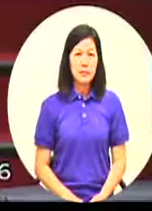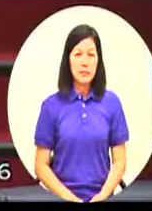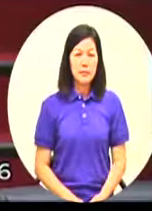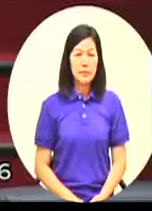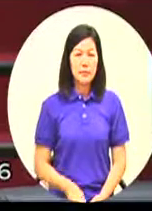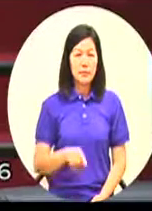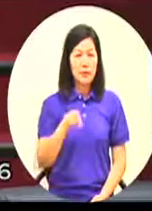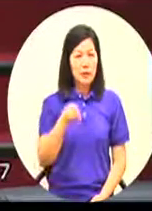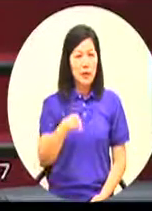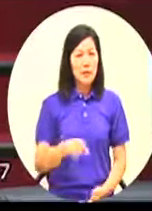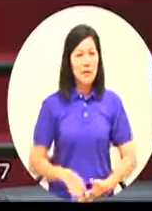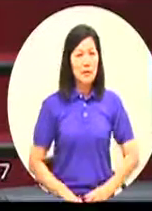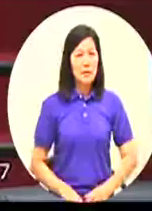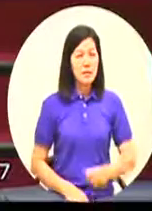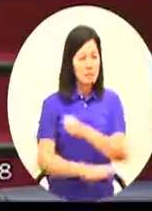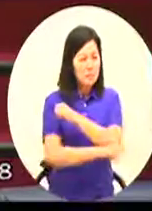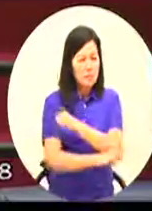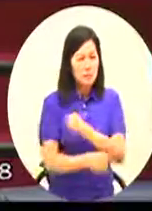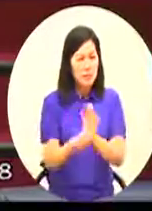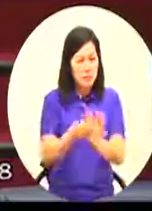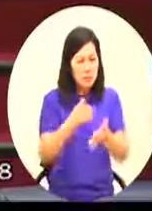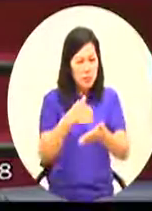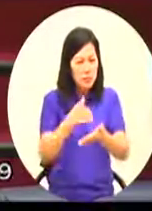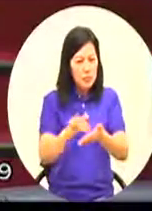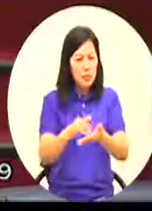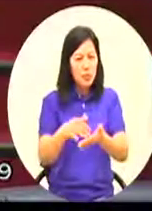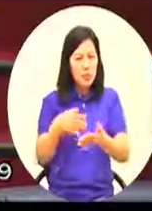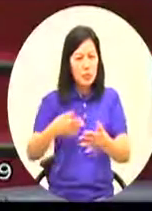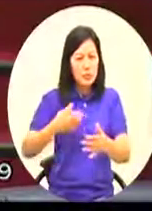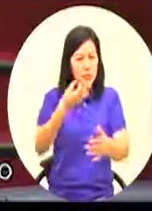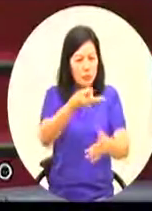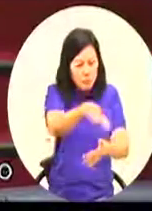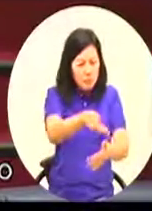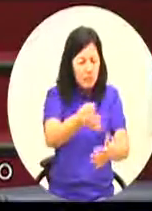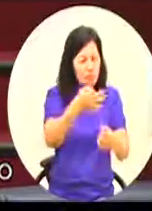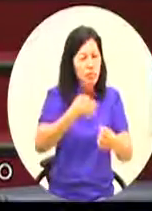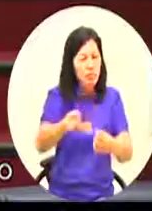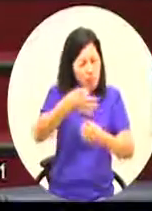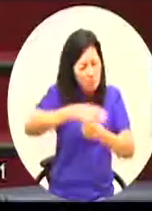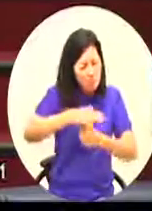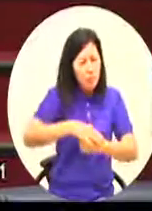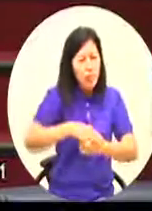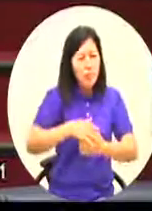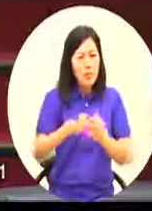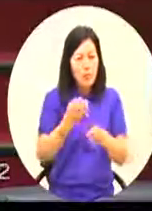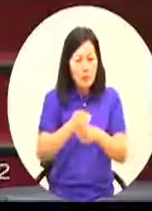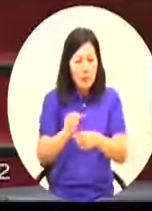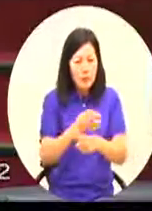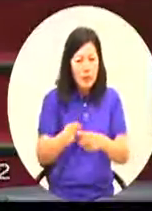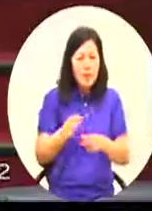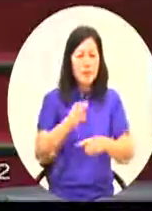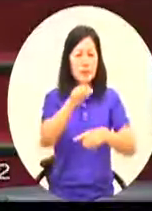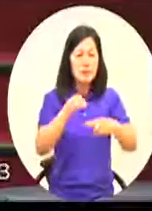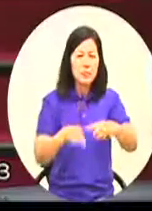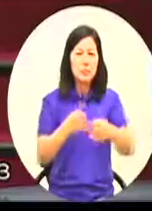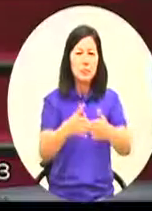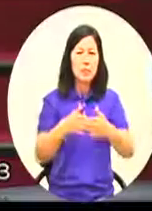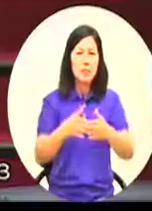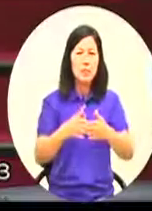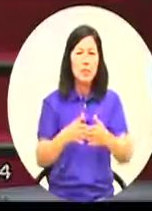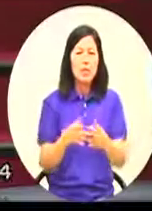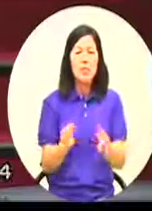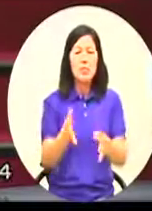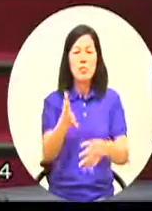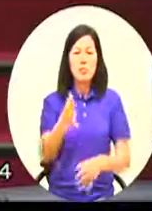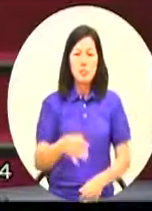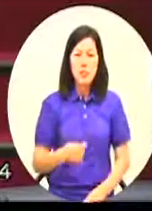这个 最基本的预算里面该有的就给我们嘛，该分配的大家都平均分配嘛。为什么用这样的